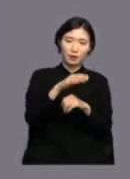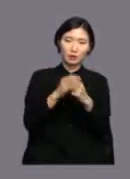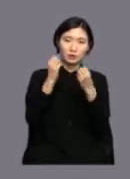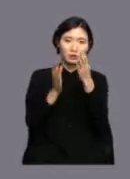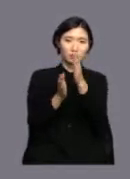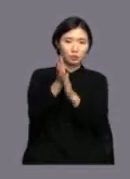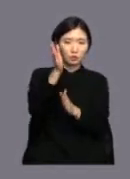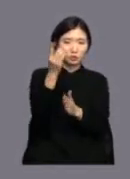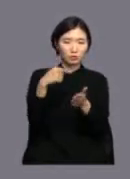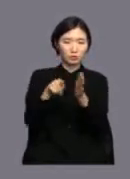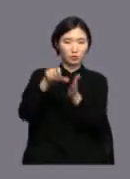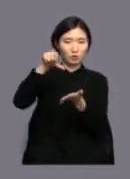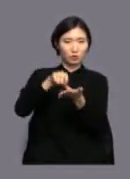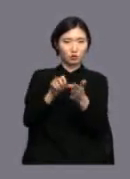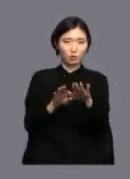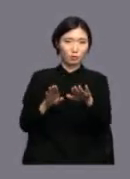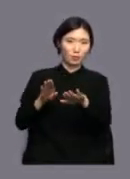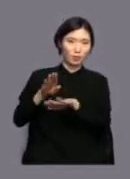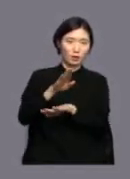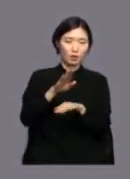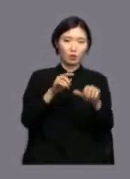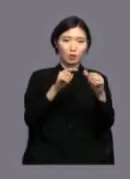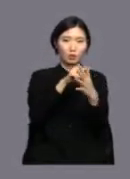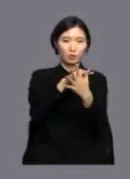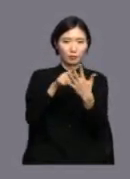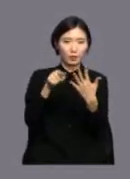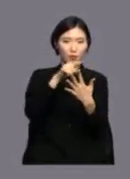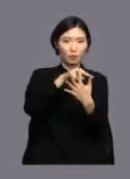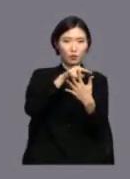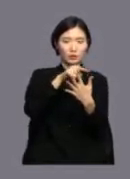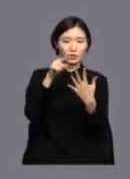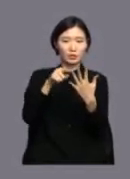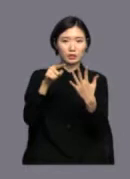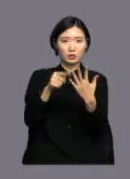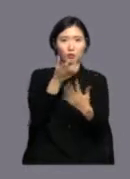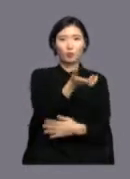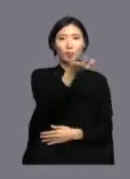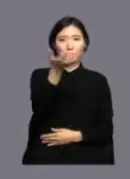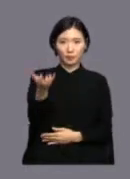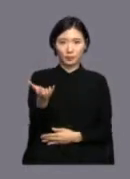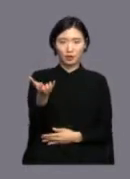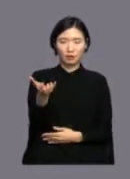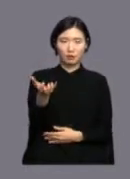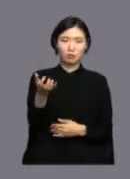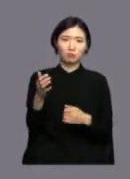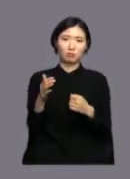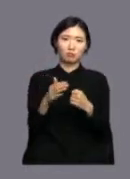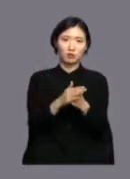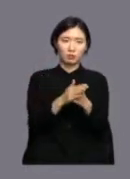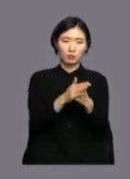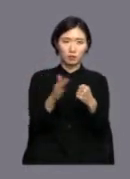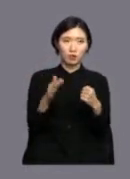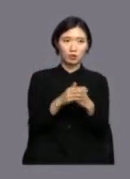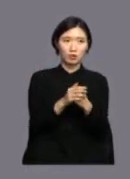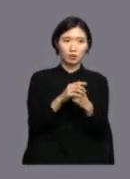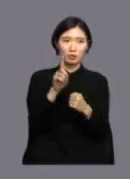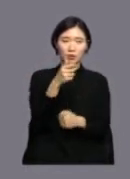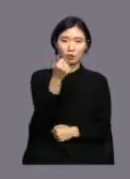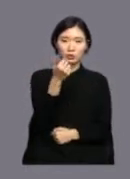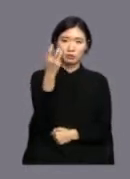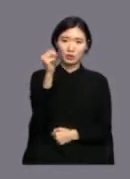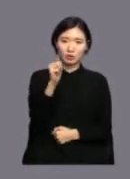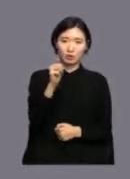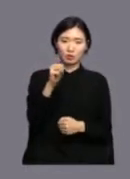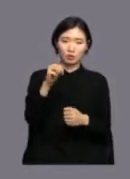위해 유턴을 하려면 5차선에서 1, 2차선으로 가야 합니다. 150m 만에 3, 4개의 차선을 변경해야